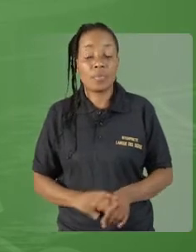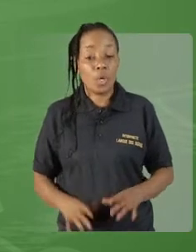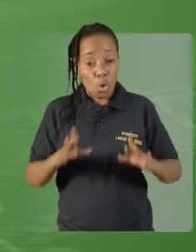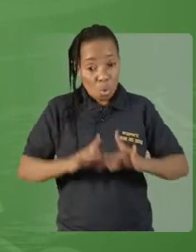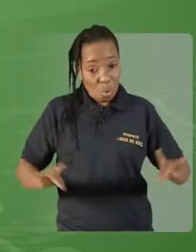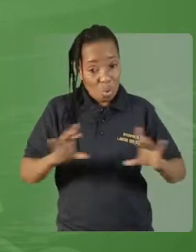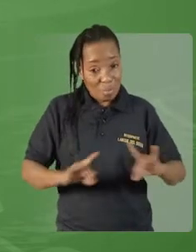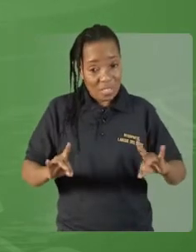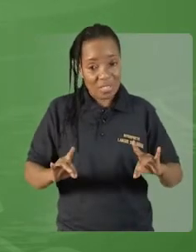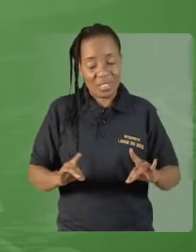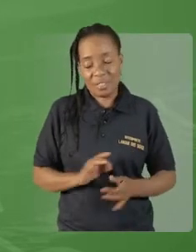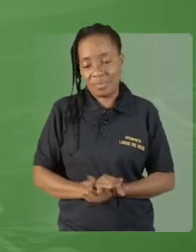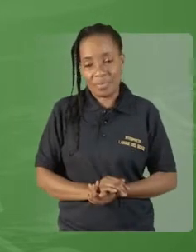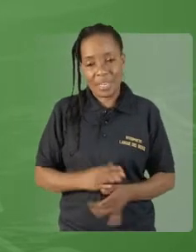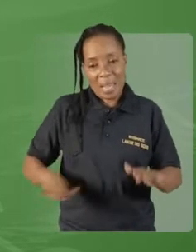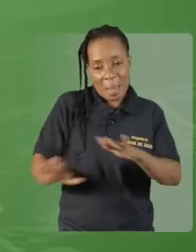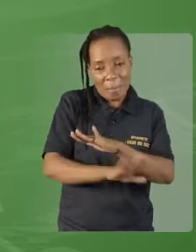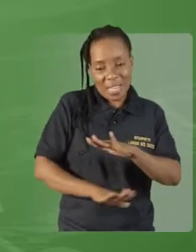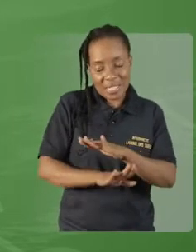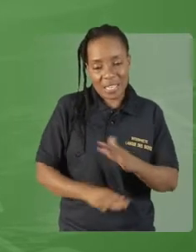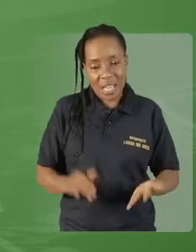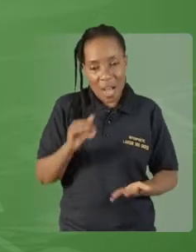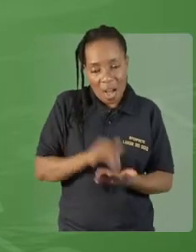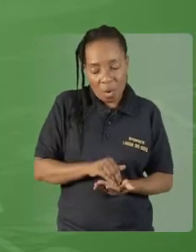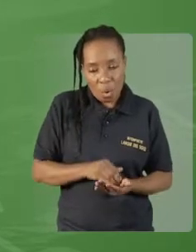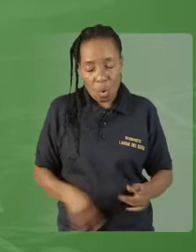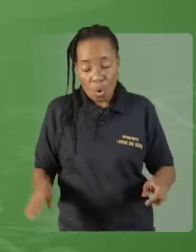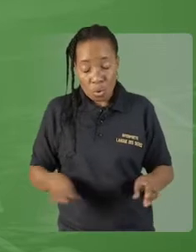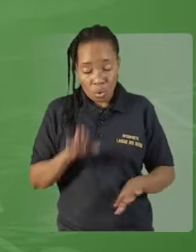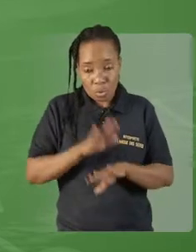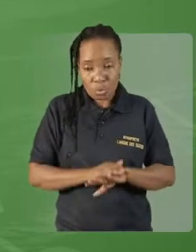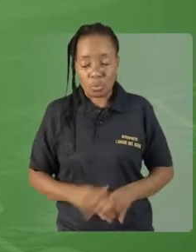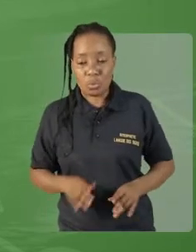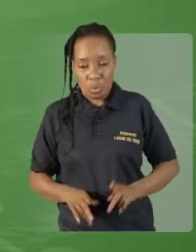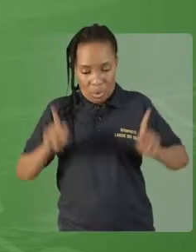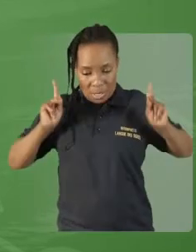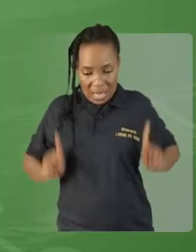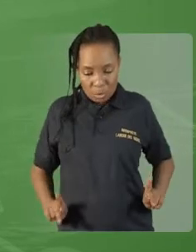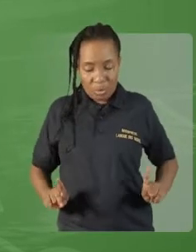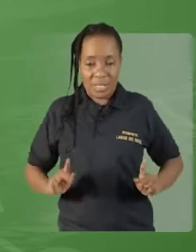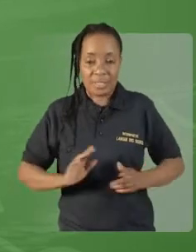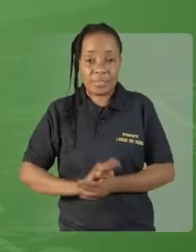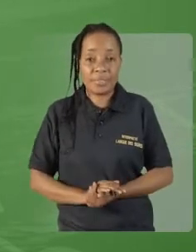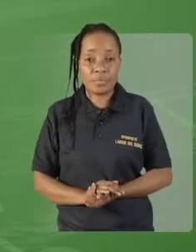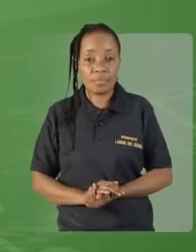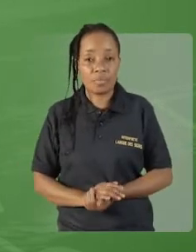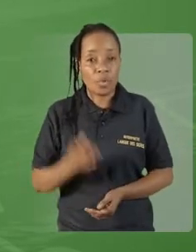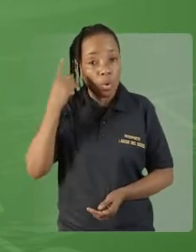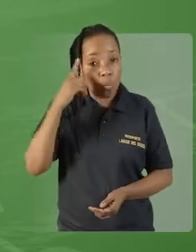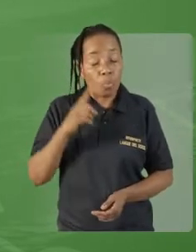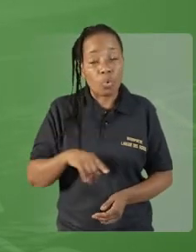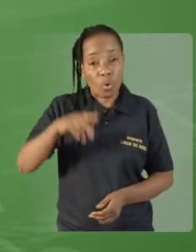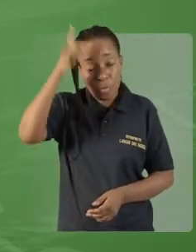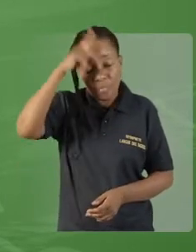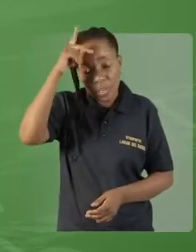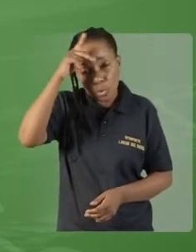le mythe baigne encore dans la subjectivité et dans la métaphysique. Pour le